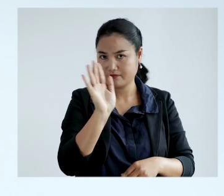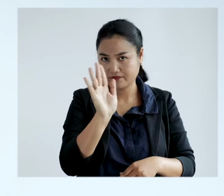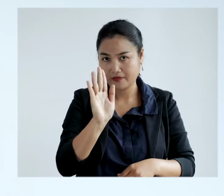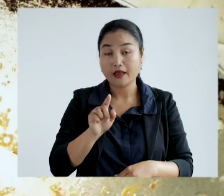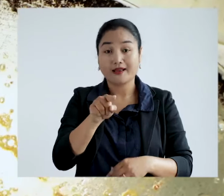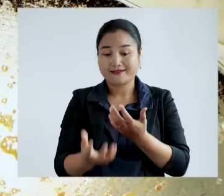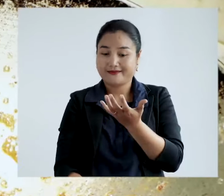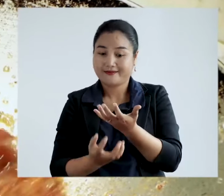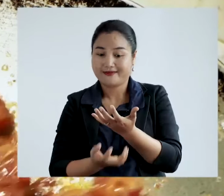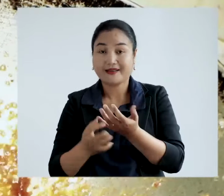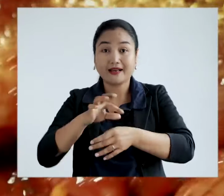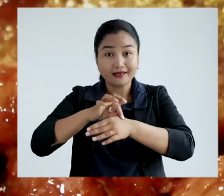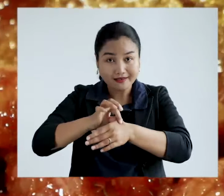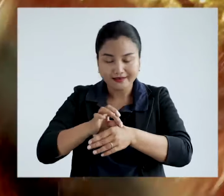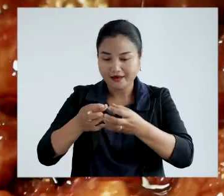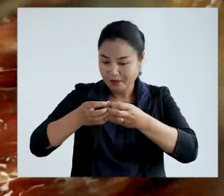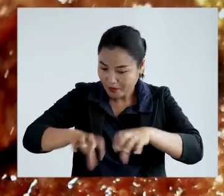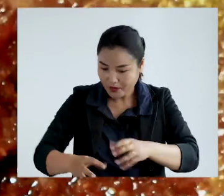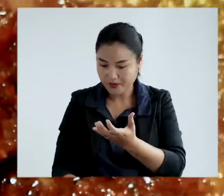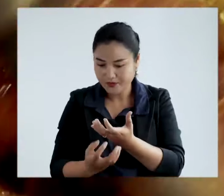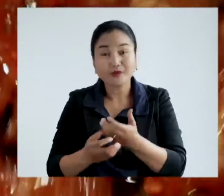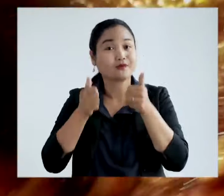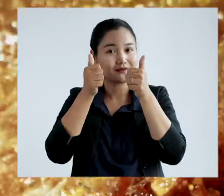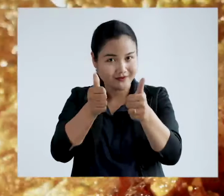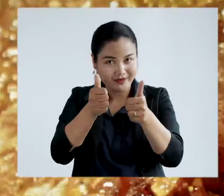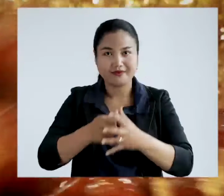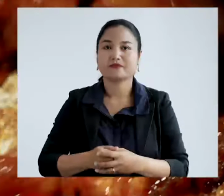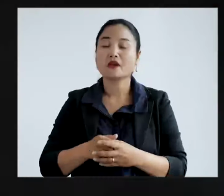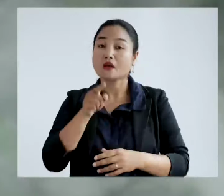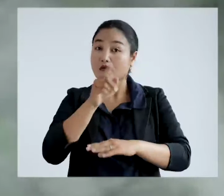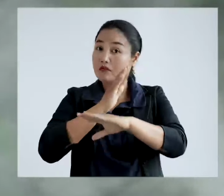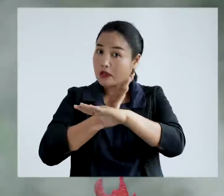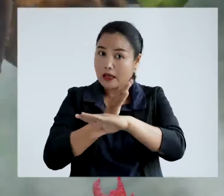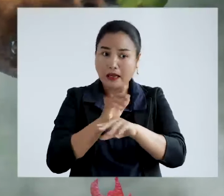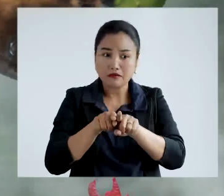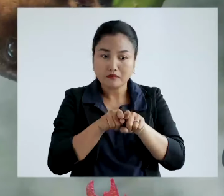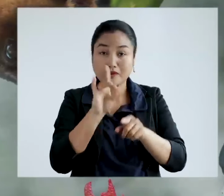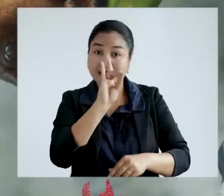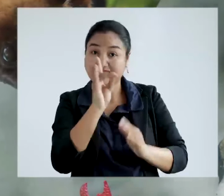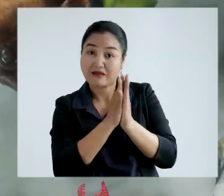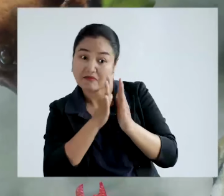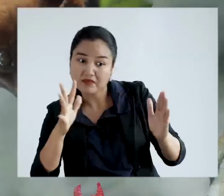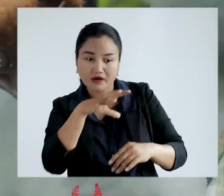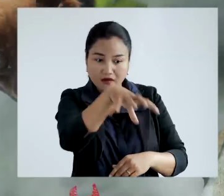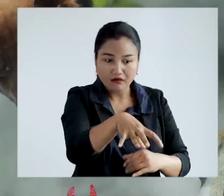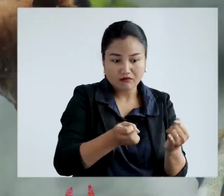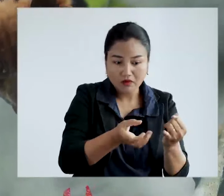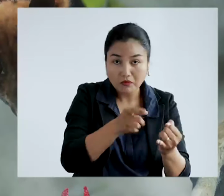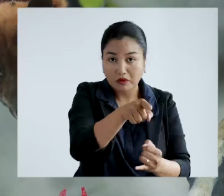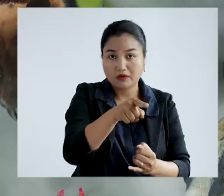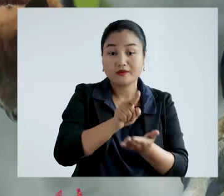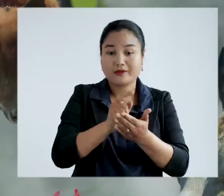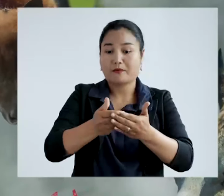យចំអិនអាហារសាច់និងសូដឲ្យបានឆ្អិនល្អជៀសវាងប៉ះពាល់ជាមួយសត្វព្រៃឬទៅកន្លែងចិញ្ចឹមសត្វ